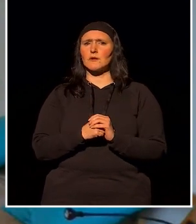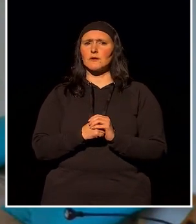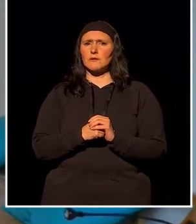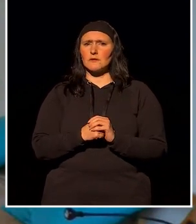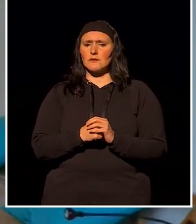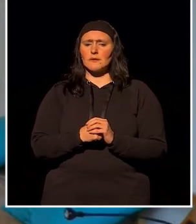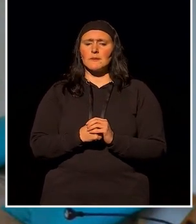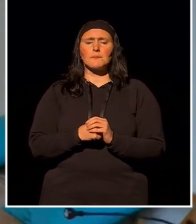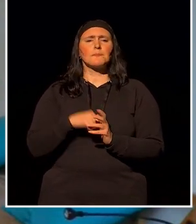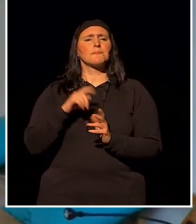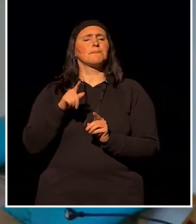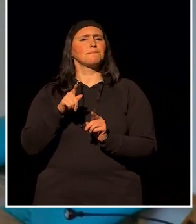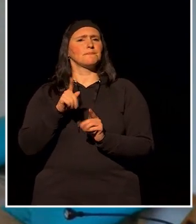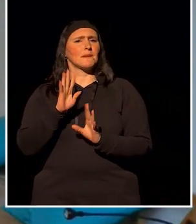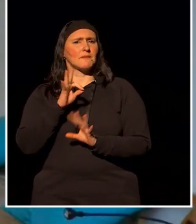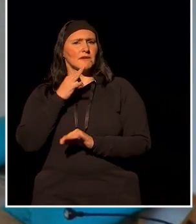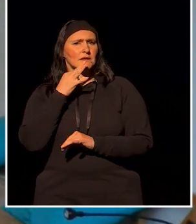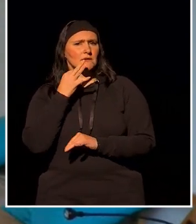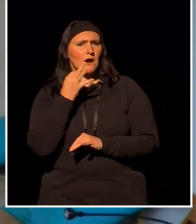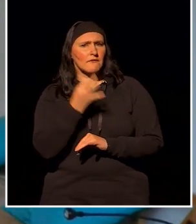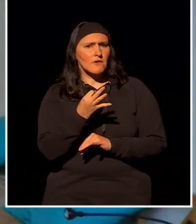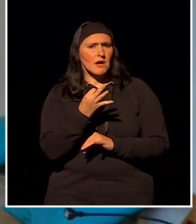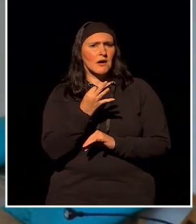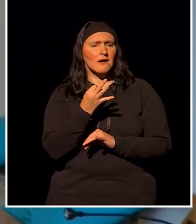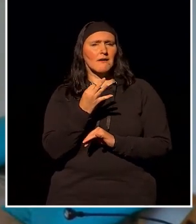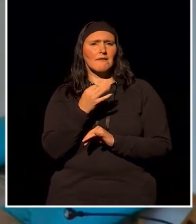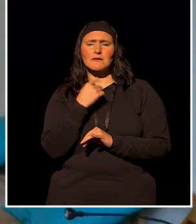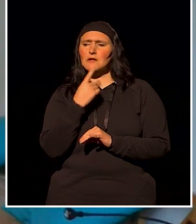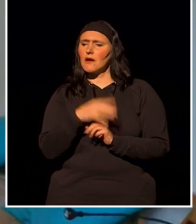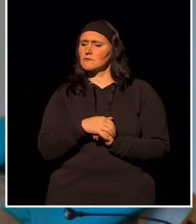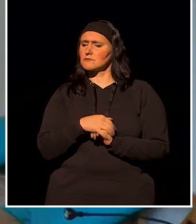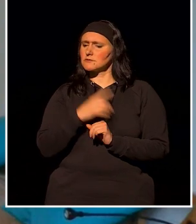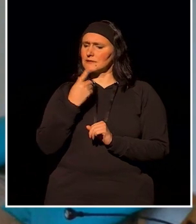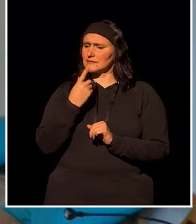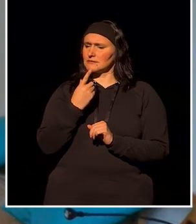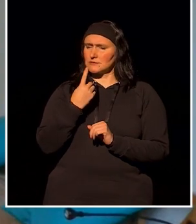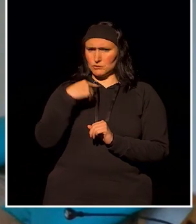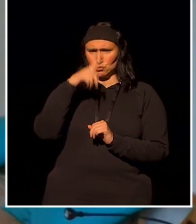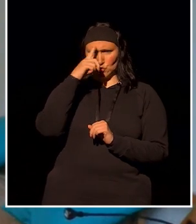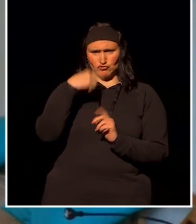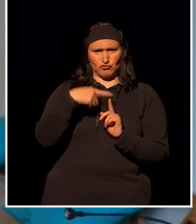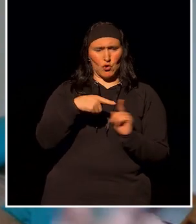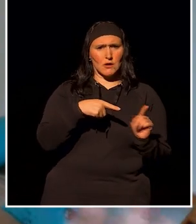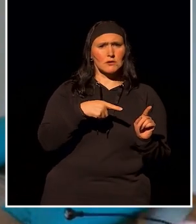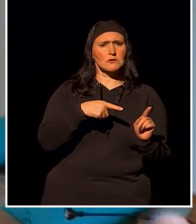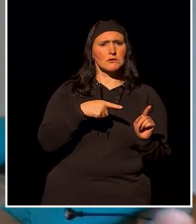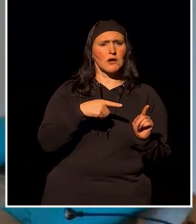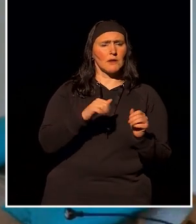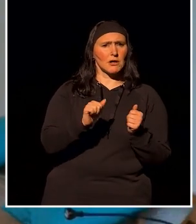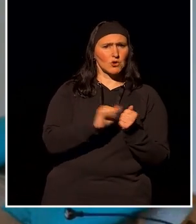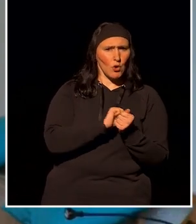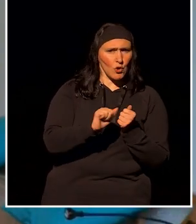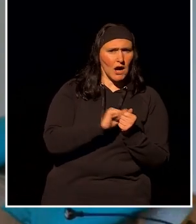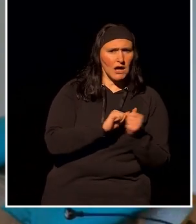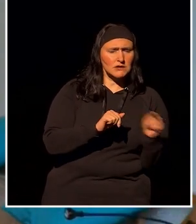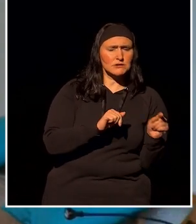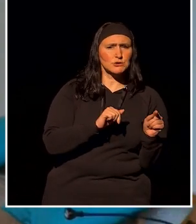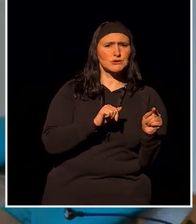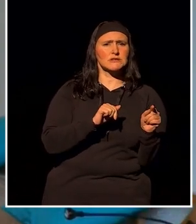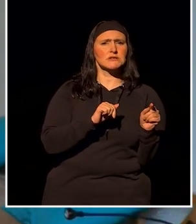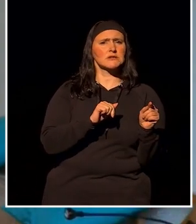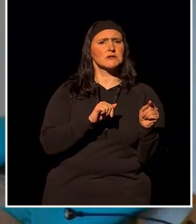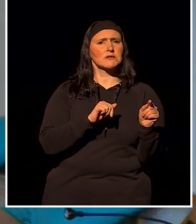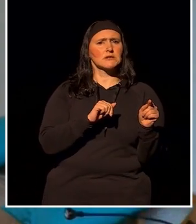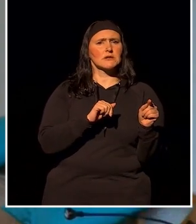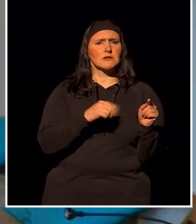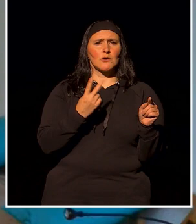nachfragen zu müssen glaubt, was heißt hier deutsche Schuld? Ist damit der Holocaust gemeint? Ist damit der deutsche oder zum Beispiel